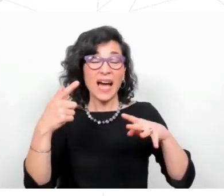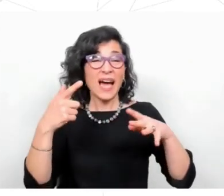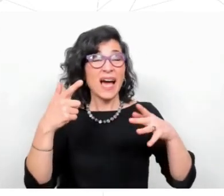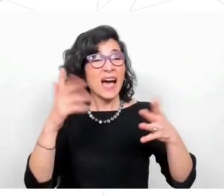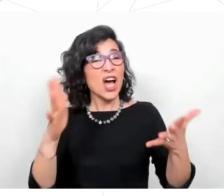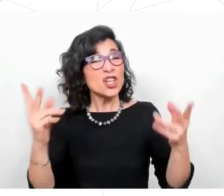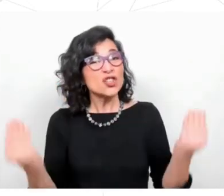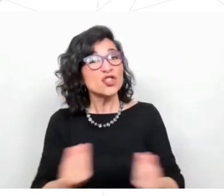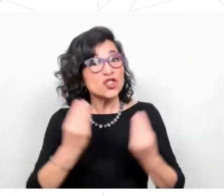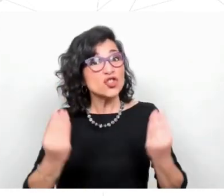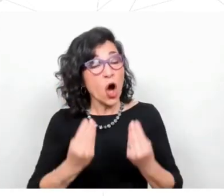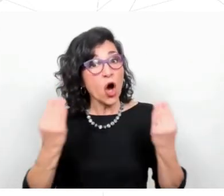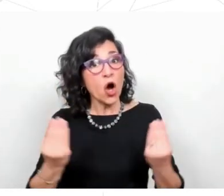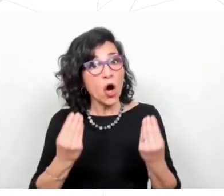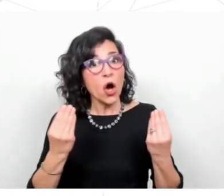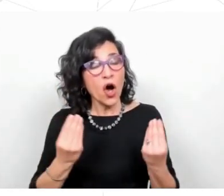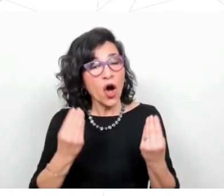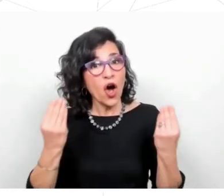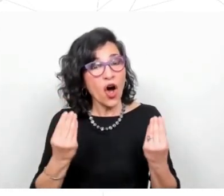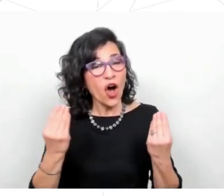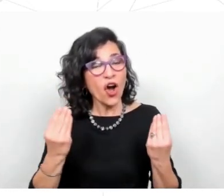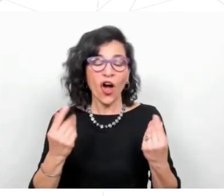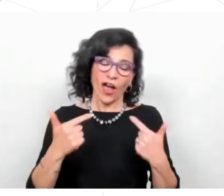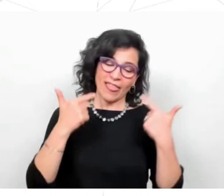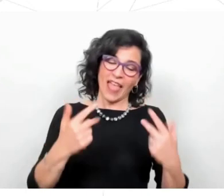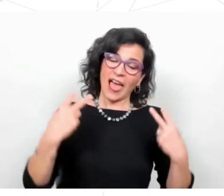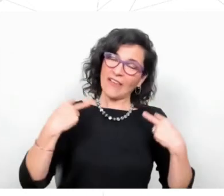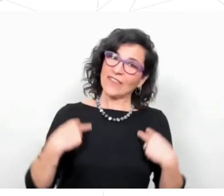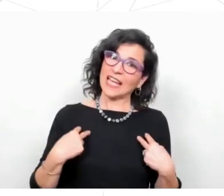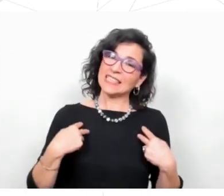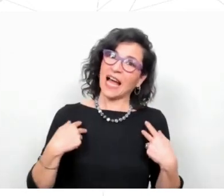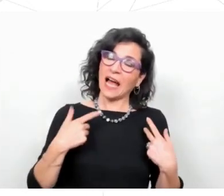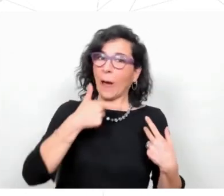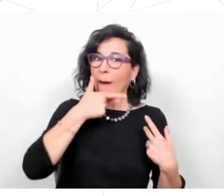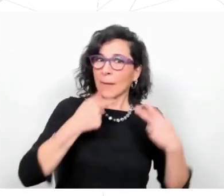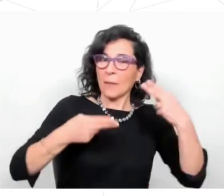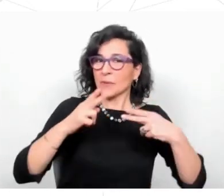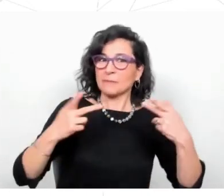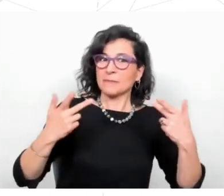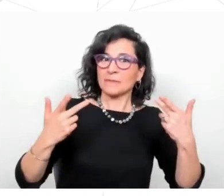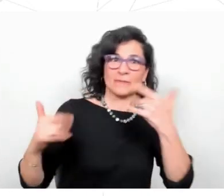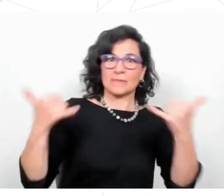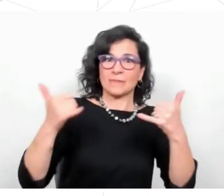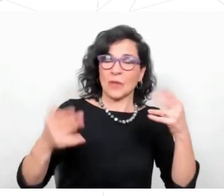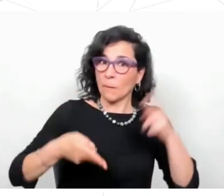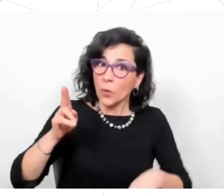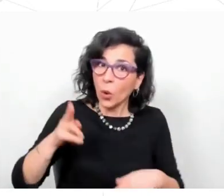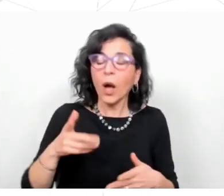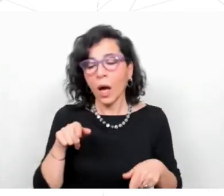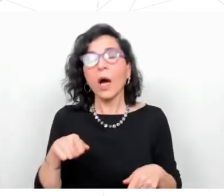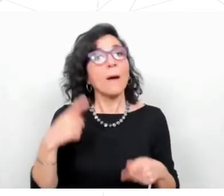un'espressione italiana, beh, è una cosa che per noi è molto importante e